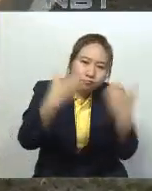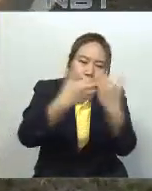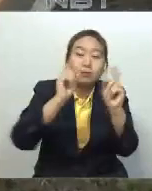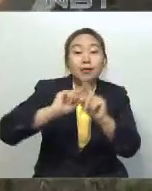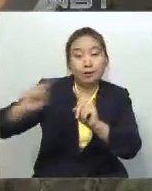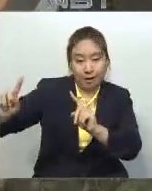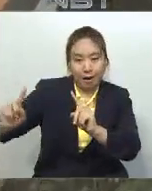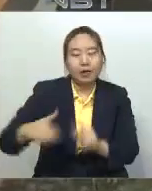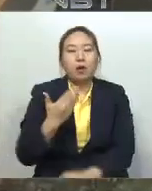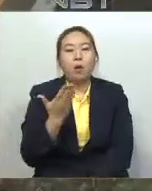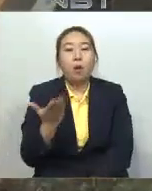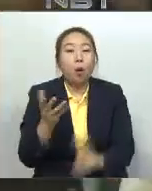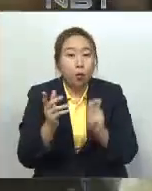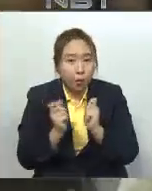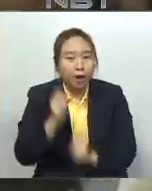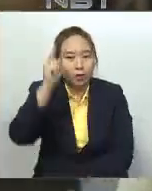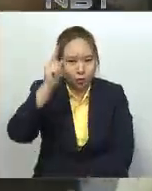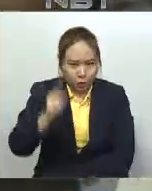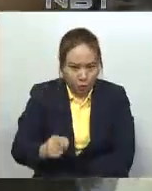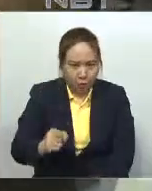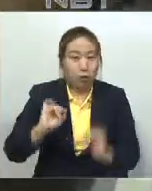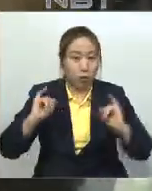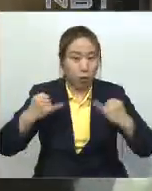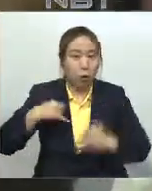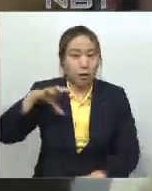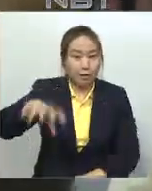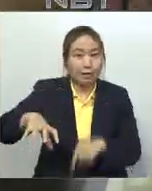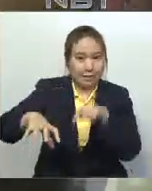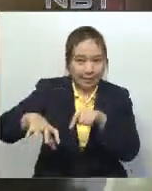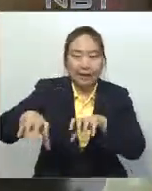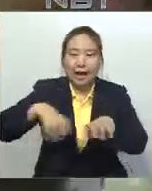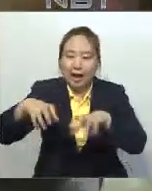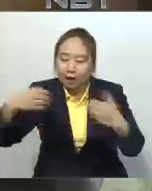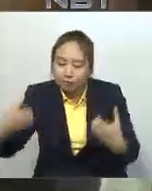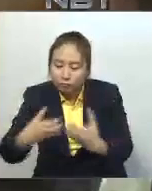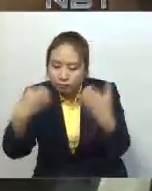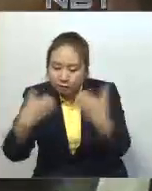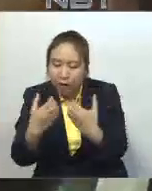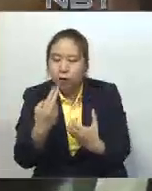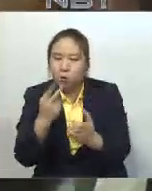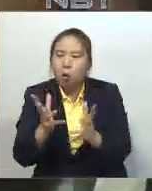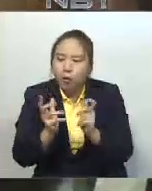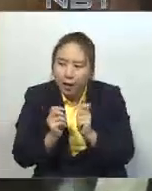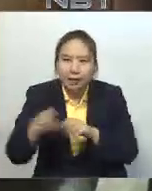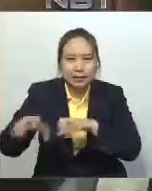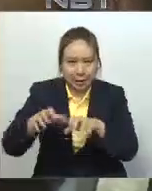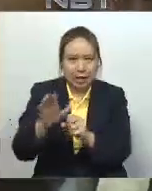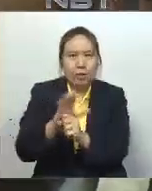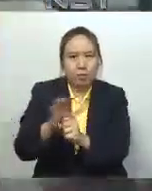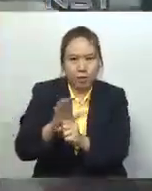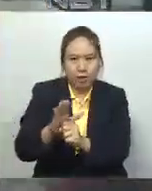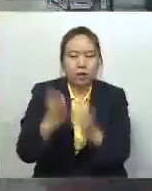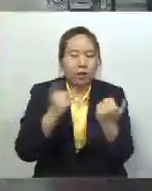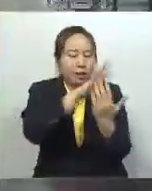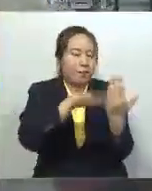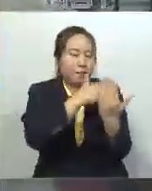งศ์บอกว่าการขออนุญาตต้องมีการพูดคุยกับเจ้าของพื้นที่ในการจัดงานให้เกิดความเหมาะสมแต่นโยบายหลักของกระทรวงม